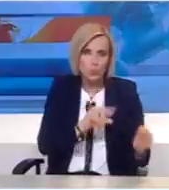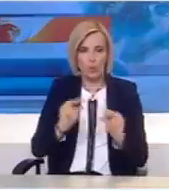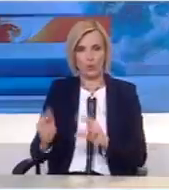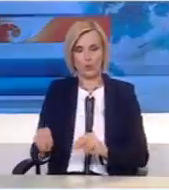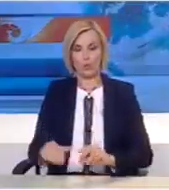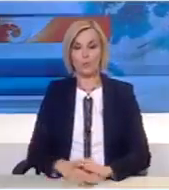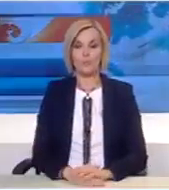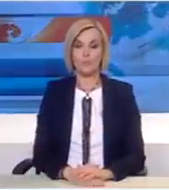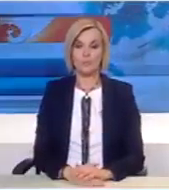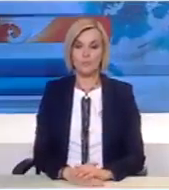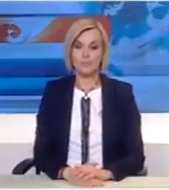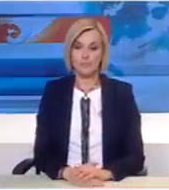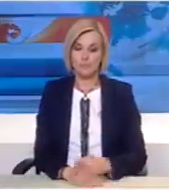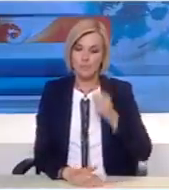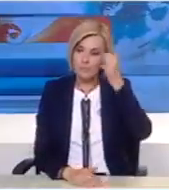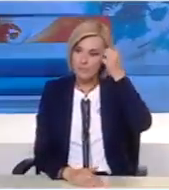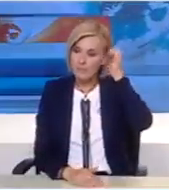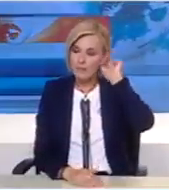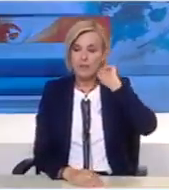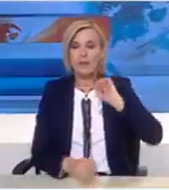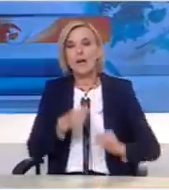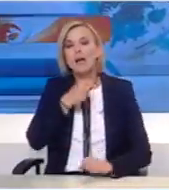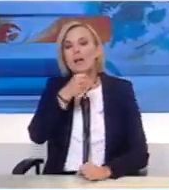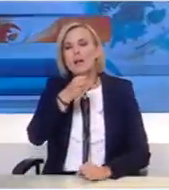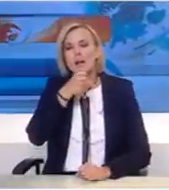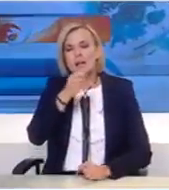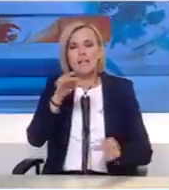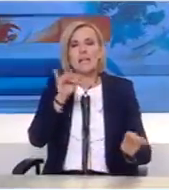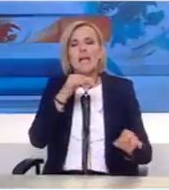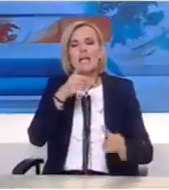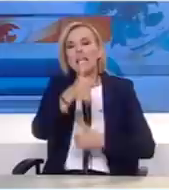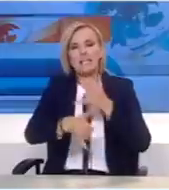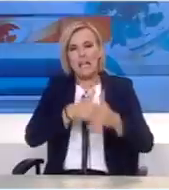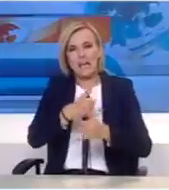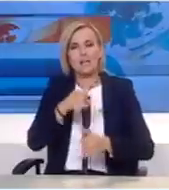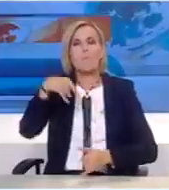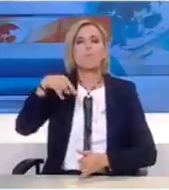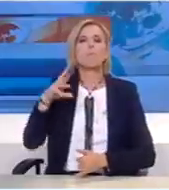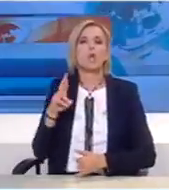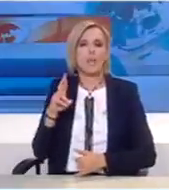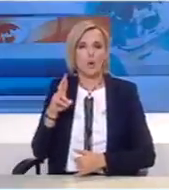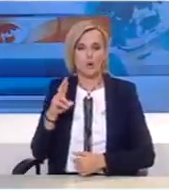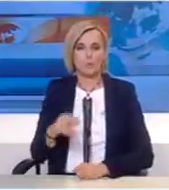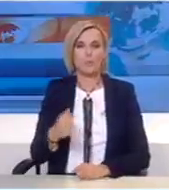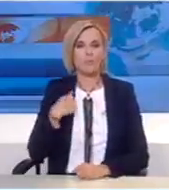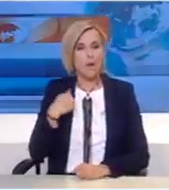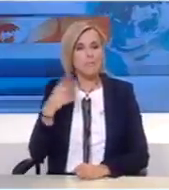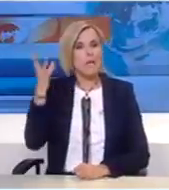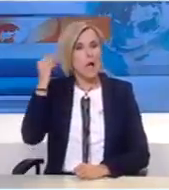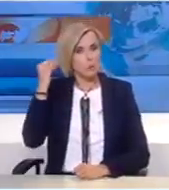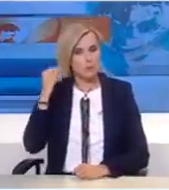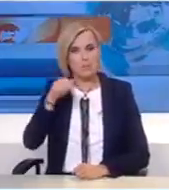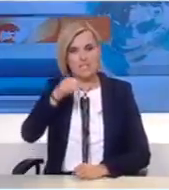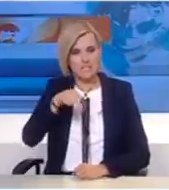Ο κύριος Δεβετζόγλου από το protagon.gr. Κύριε Κοντοζαμάνη και κύριε Τσιόδρα, πληροφορούμαστε ότι υπάρχει εισαγγελική παρέμβαση με αφορμή